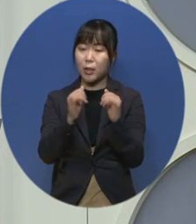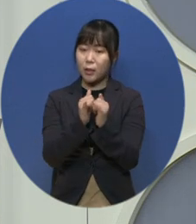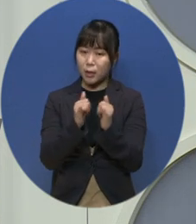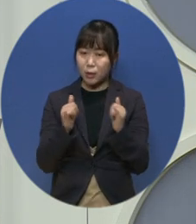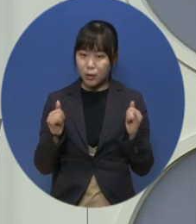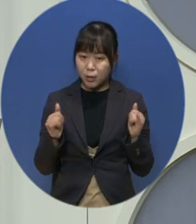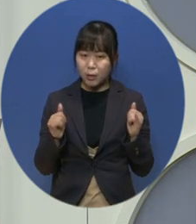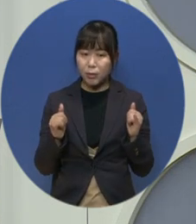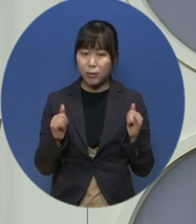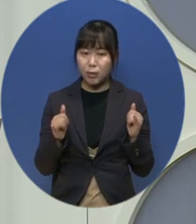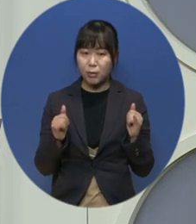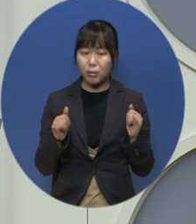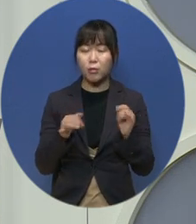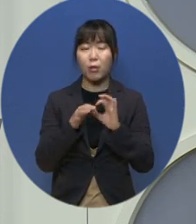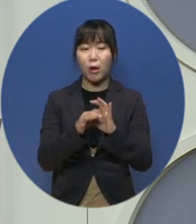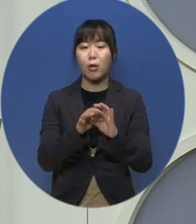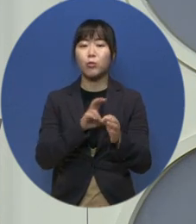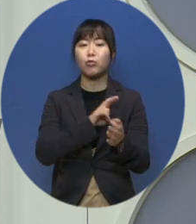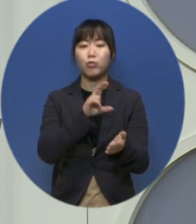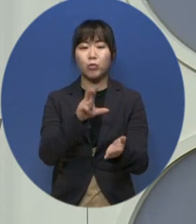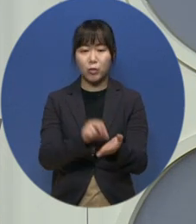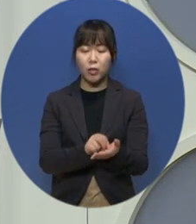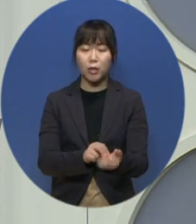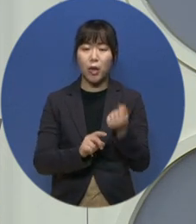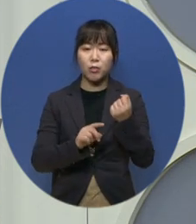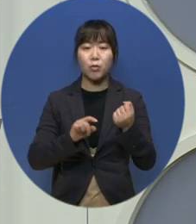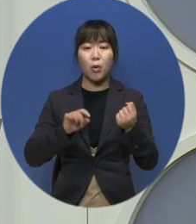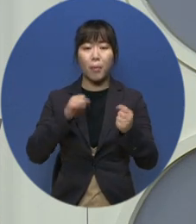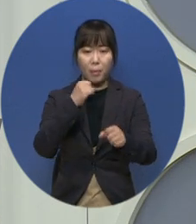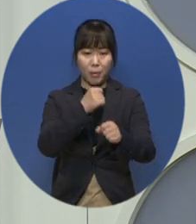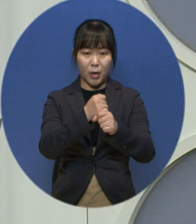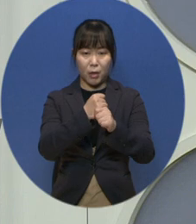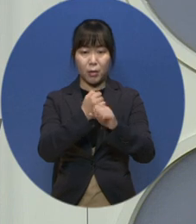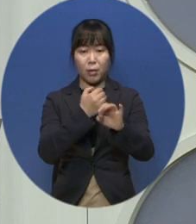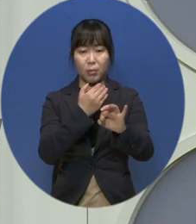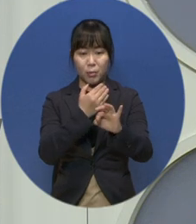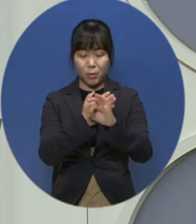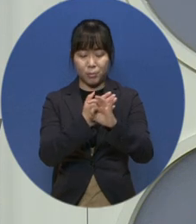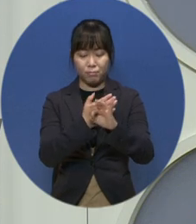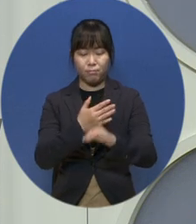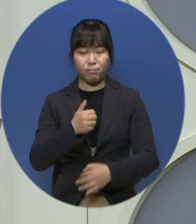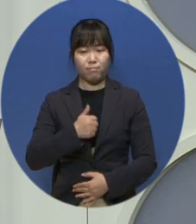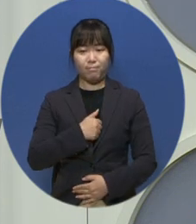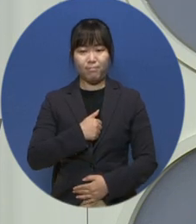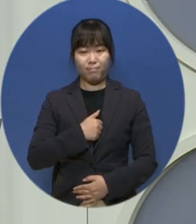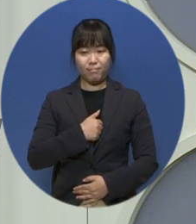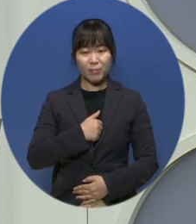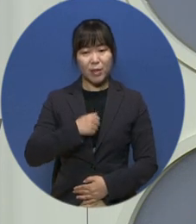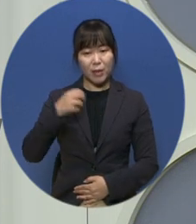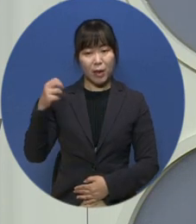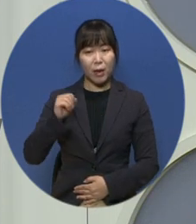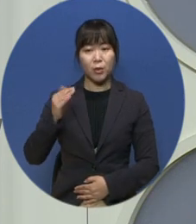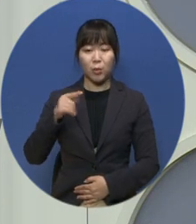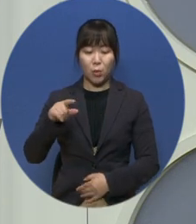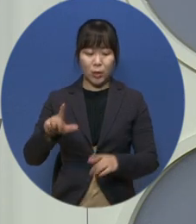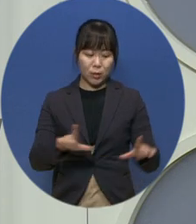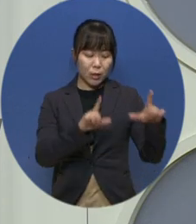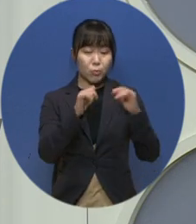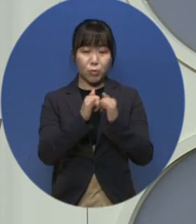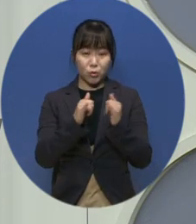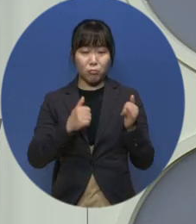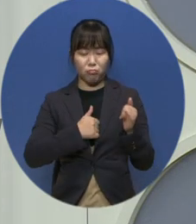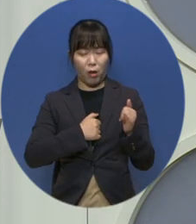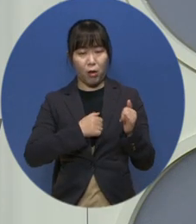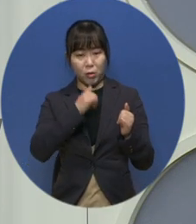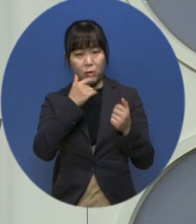생활을 했던 어떤 생활인을 모티브로 해서 작품을 했을 경우에 자긍심을 느끼게 되고 거기에 사시는 분들이 이런